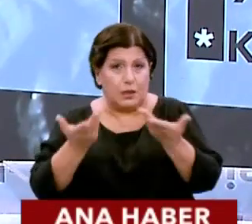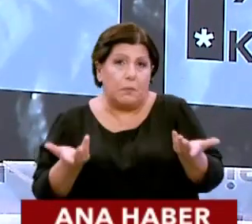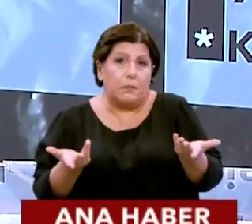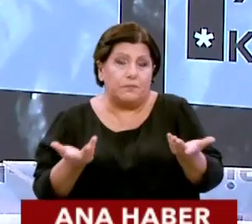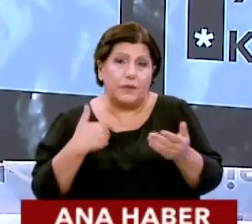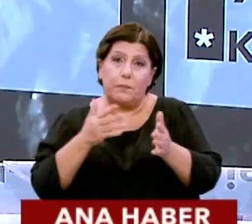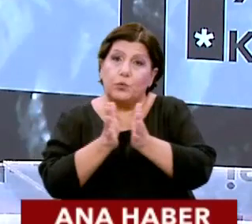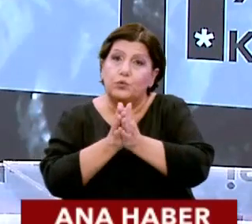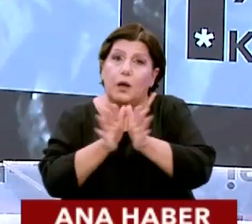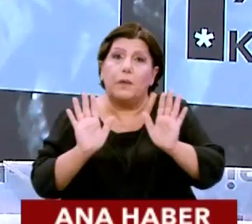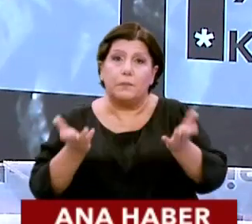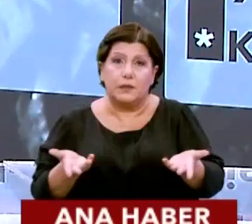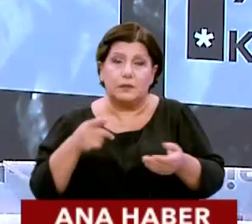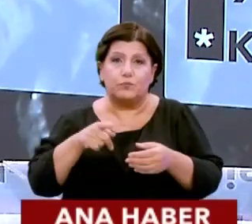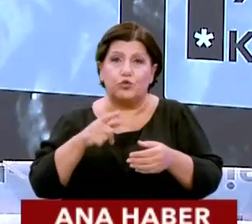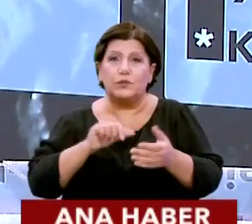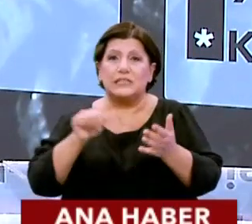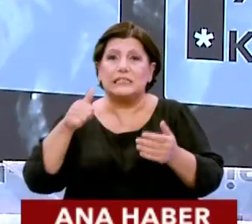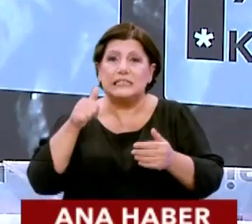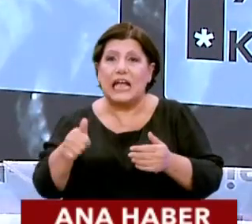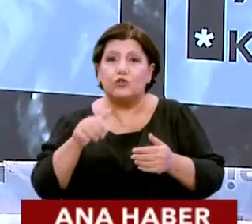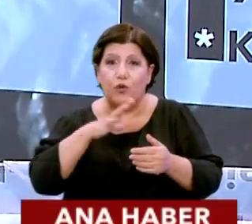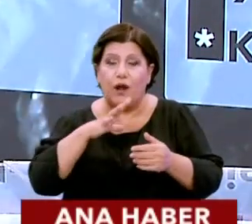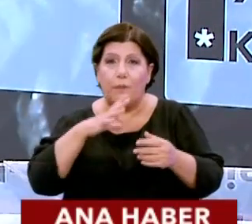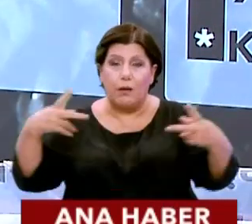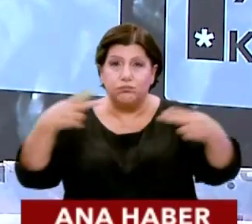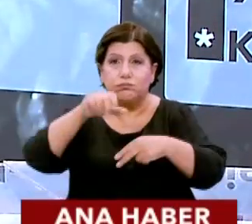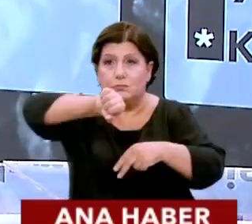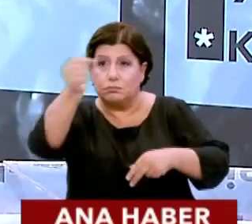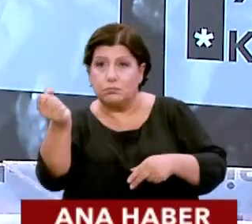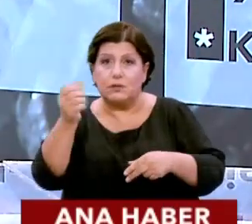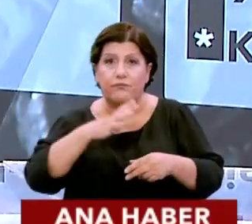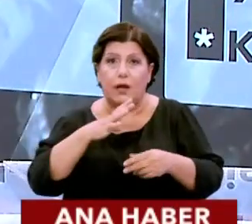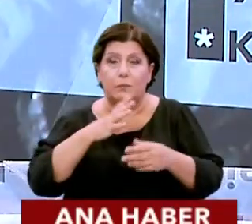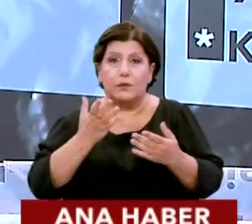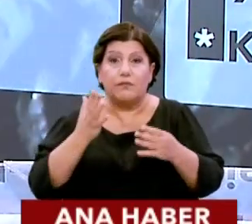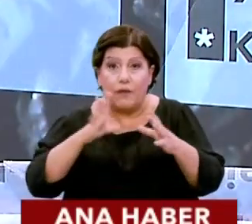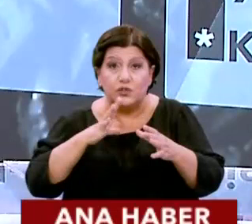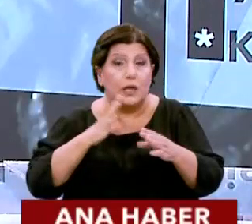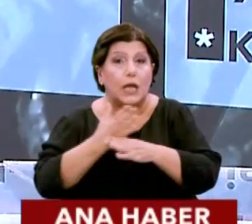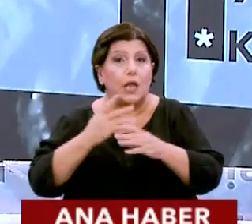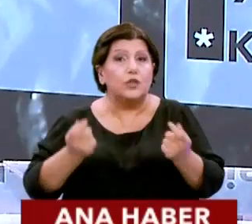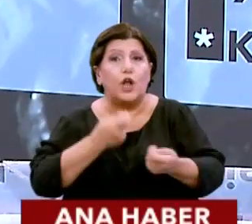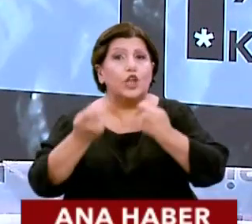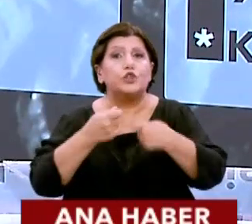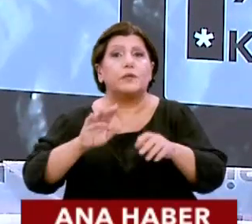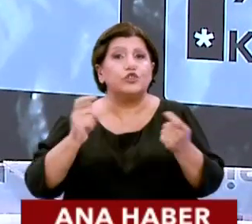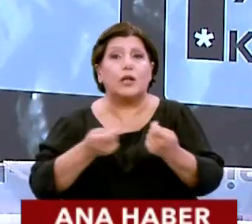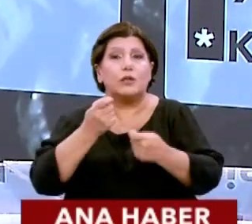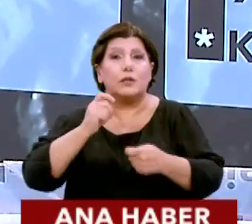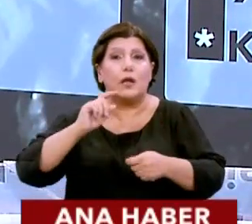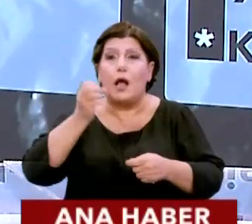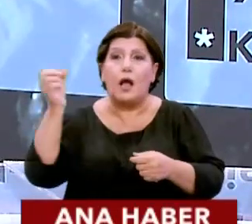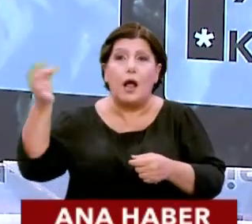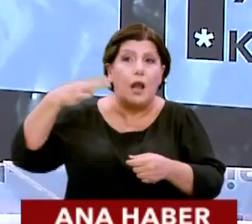kusuruma bakmayın ya bu sensörler var mıydı varsa neden çalışmadı çalıştıysa alarm